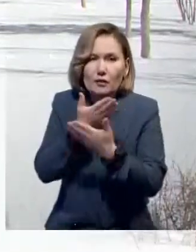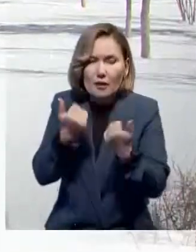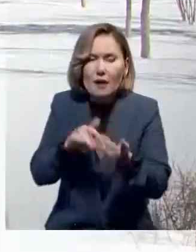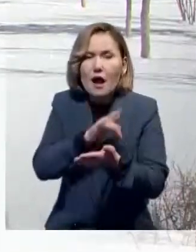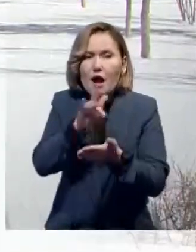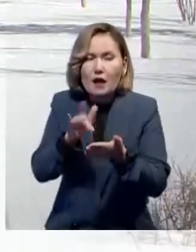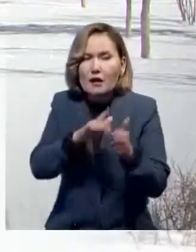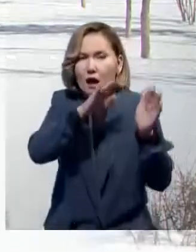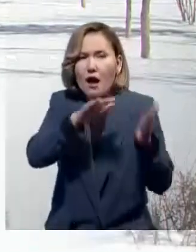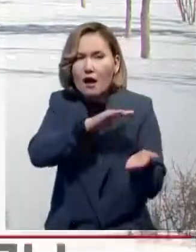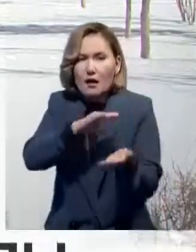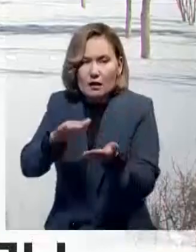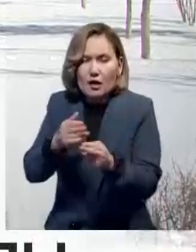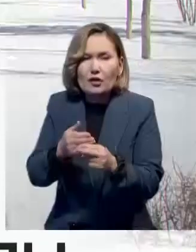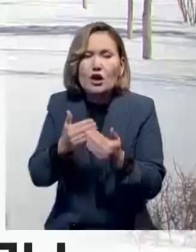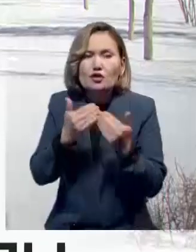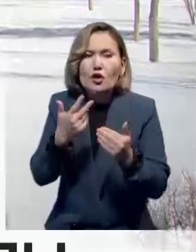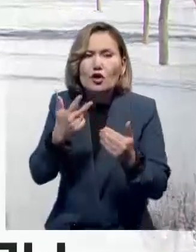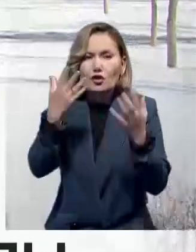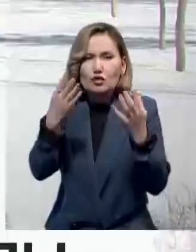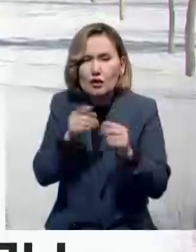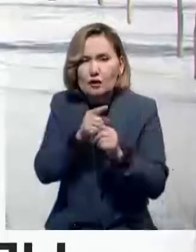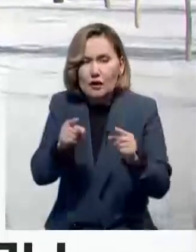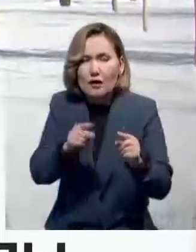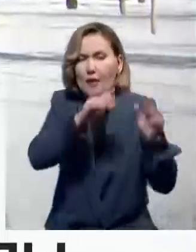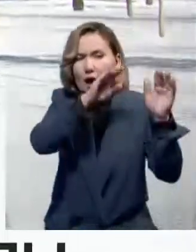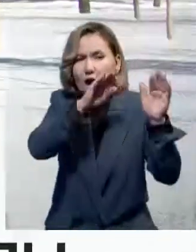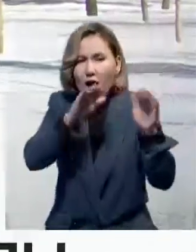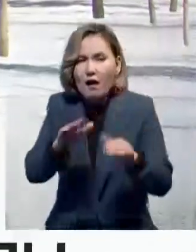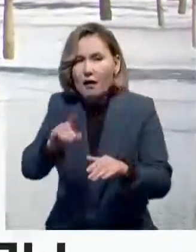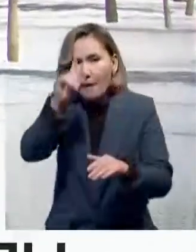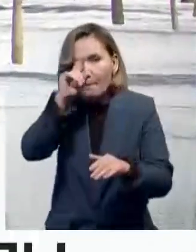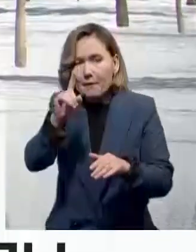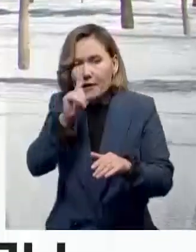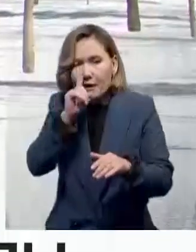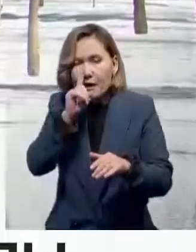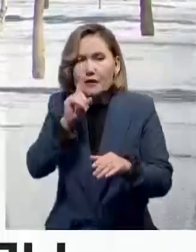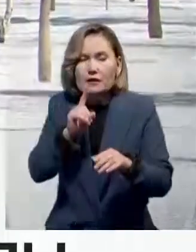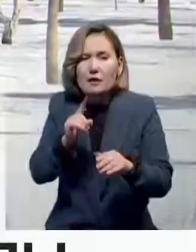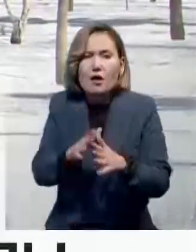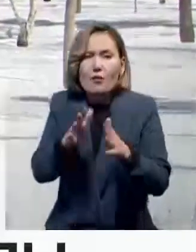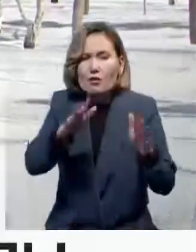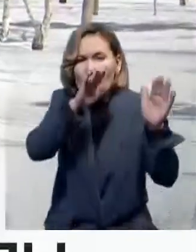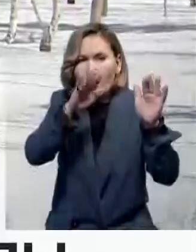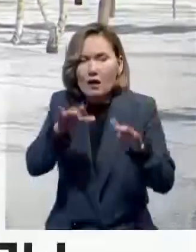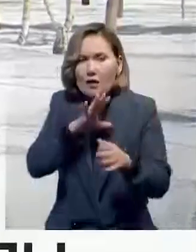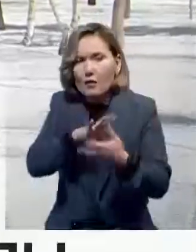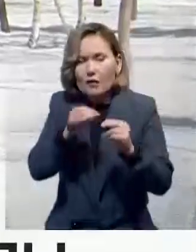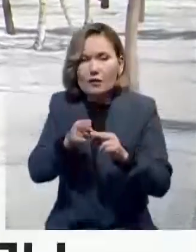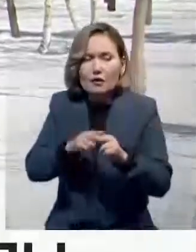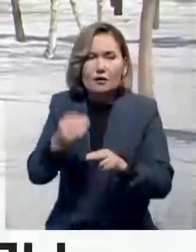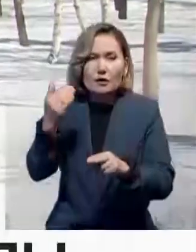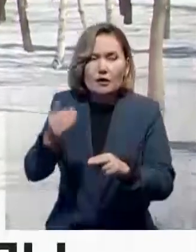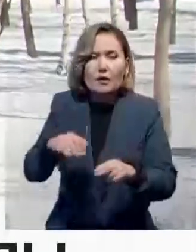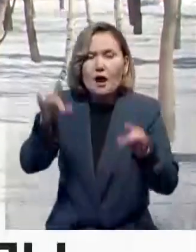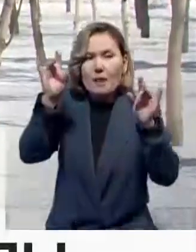қалың қар басқан, мұнда соңғы 3 күнде жауған қар бір айдың нормасынан асып кетті дейді мамандар. Тағы бір дерек, мұндай табиғаттың тосын